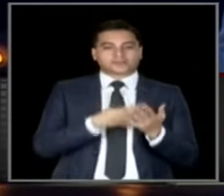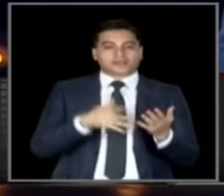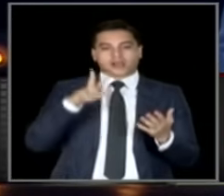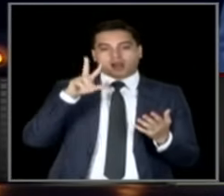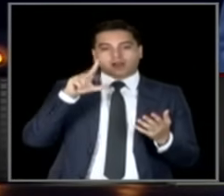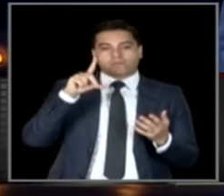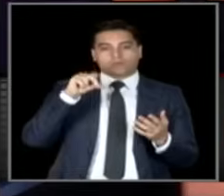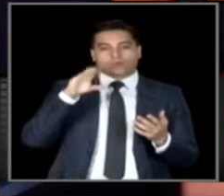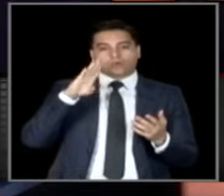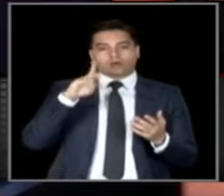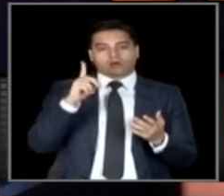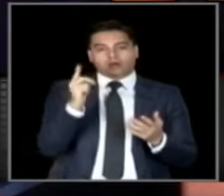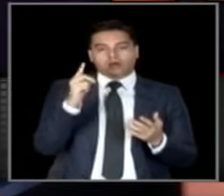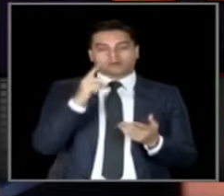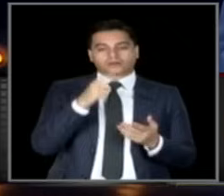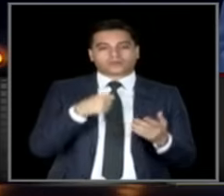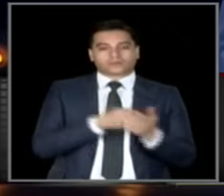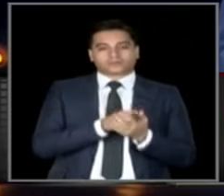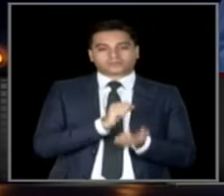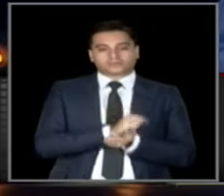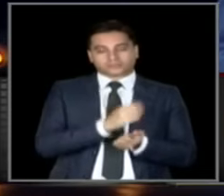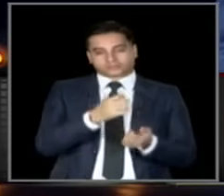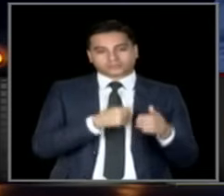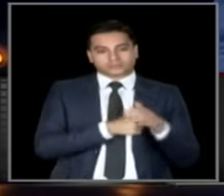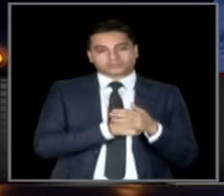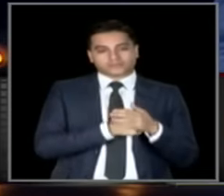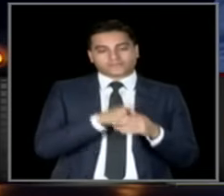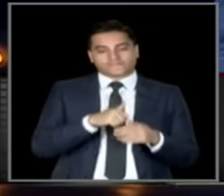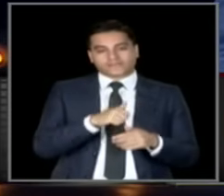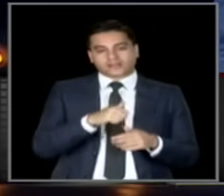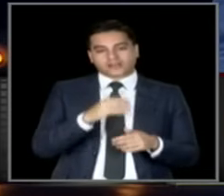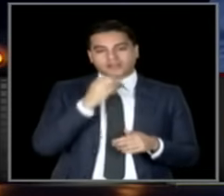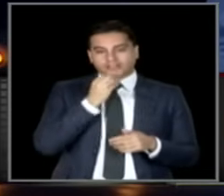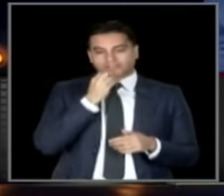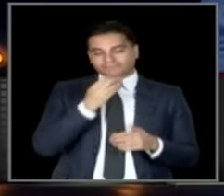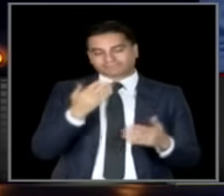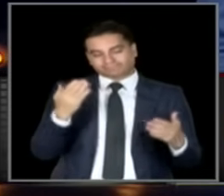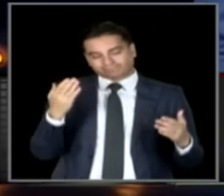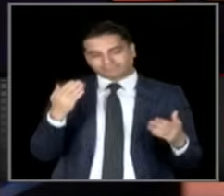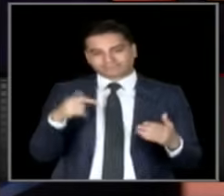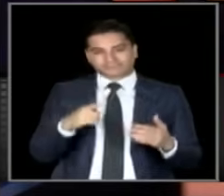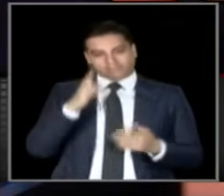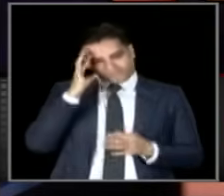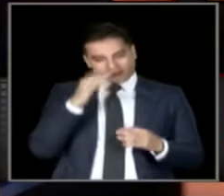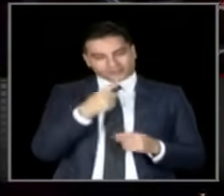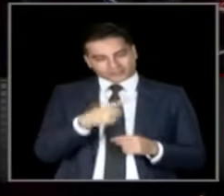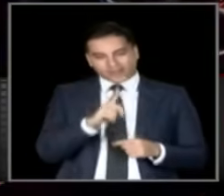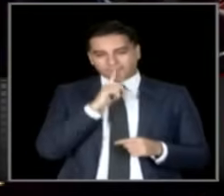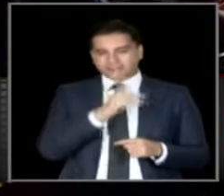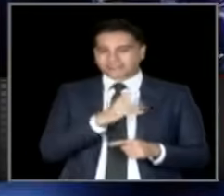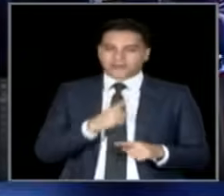الاحتلال. حسن عروس فكرت، ولكن للأسف الشديد إجابة خاطئة.